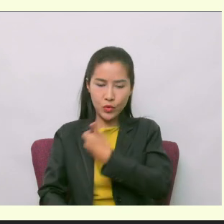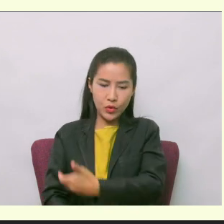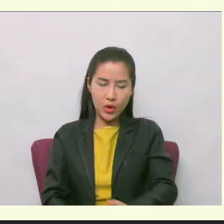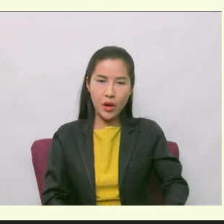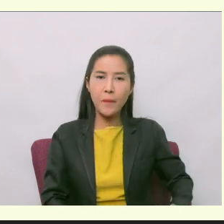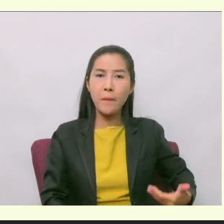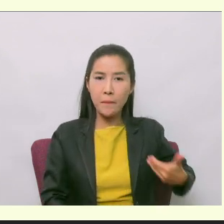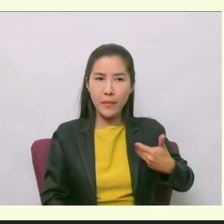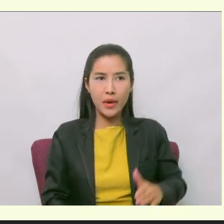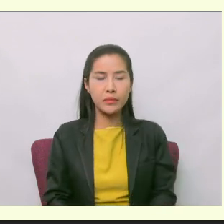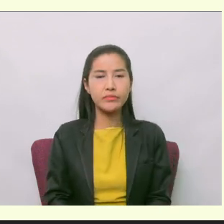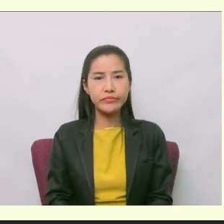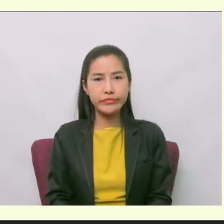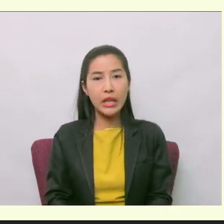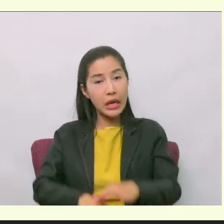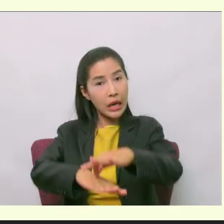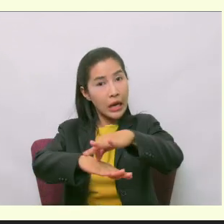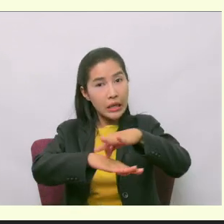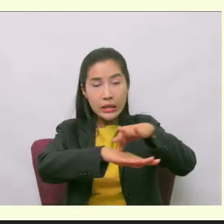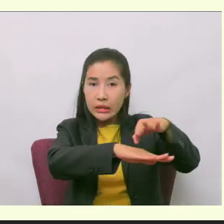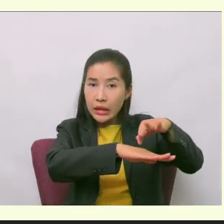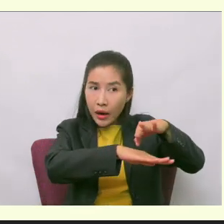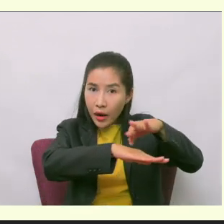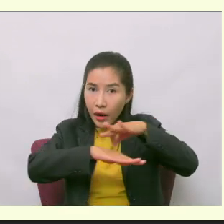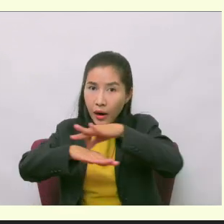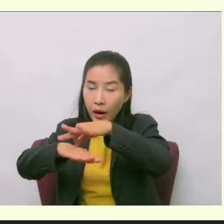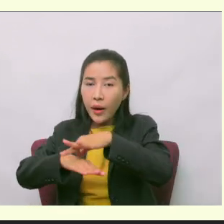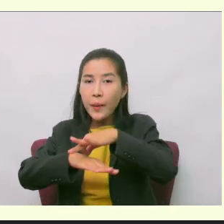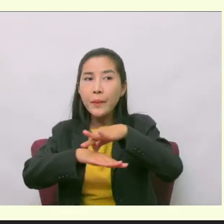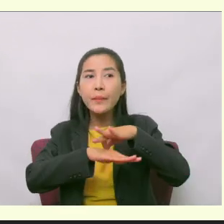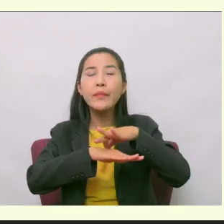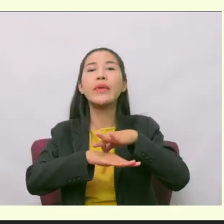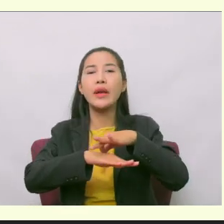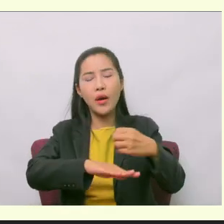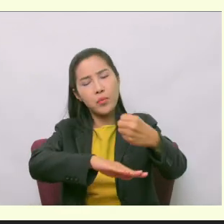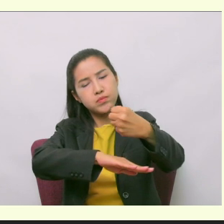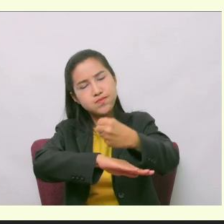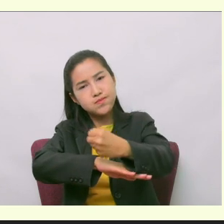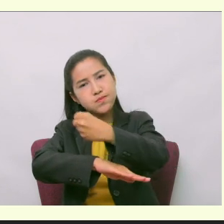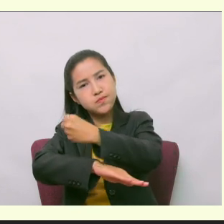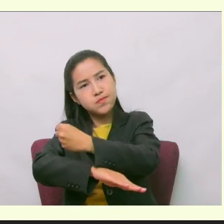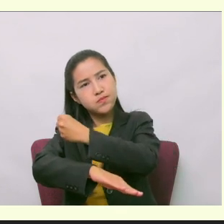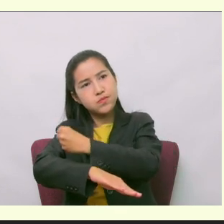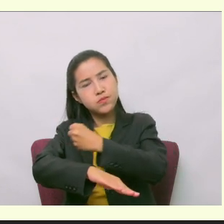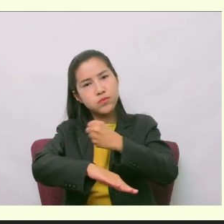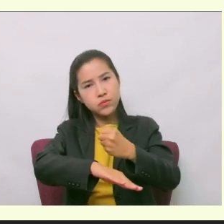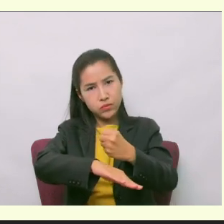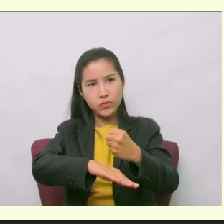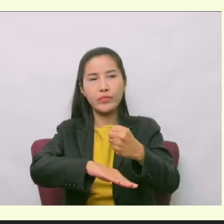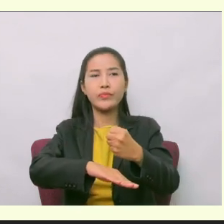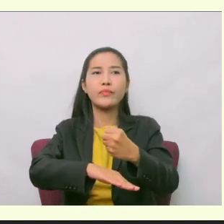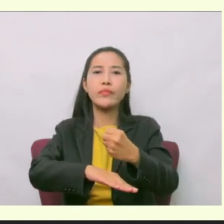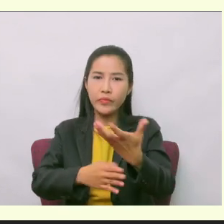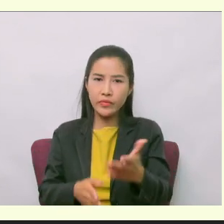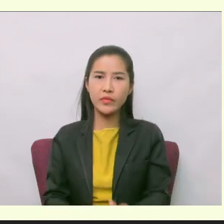ของท่าทางหรือว่าตำแหน่งนะคะที่เราจะต้องทำการประคบนะคะการจัดปรับท่าทางของลูกการจัด